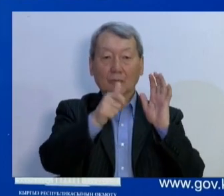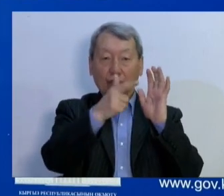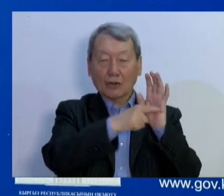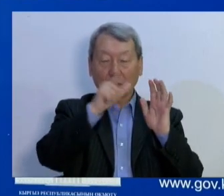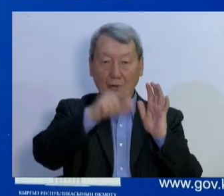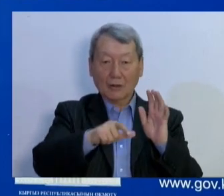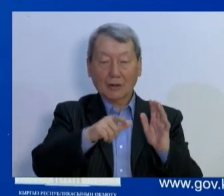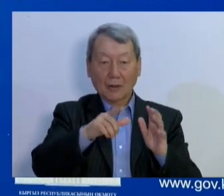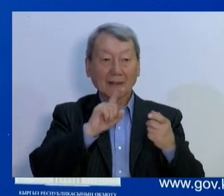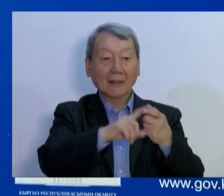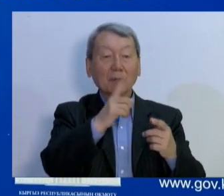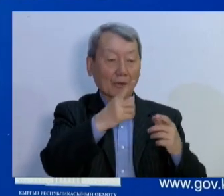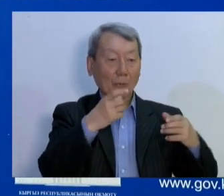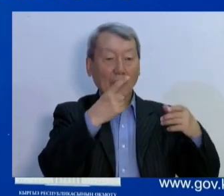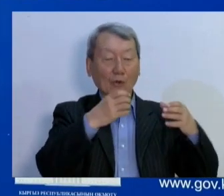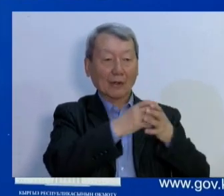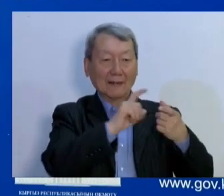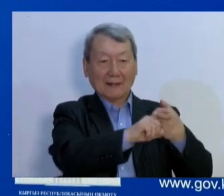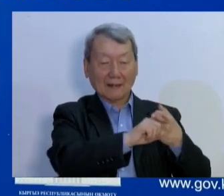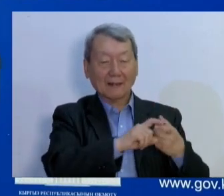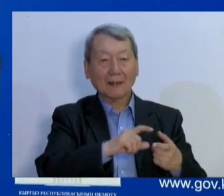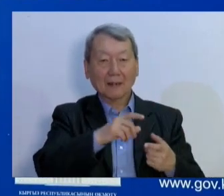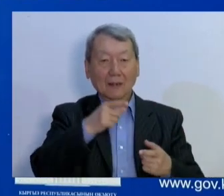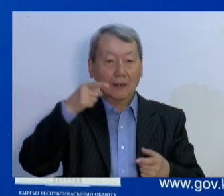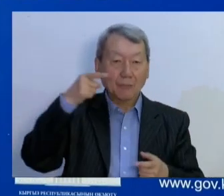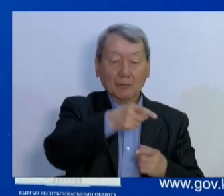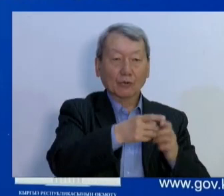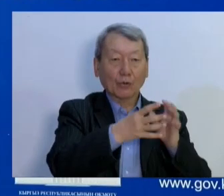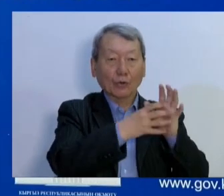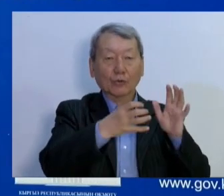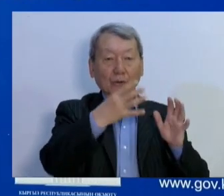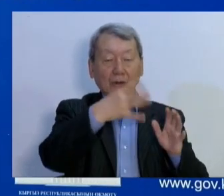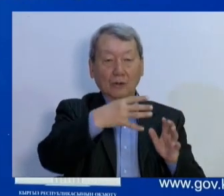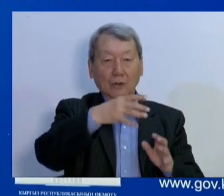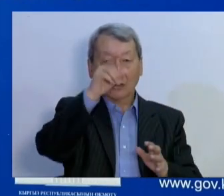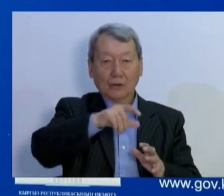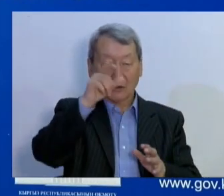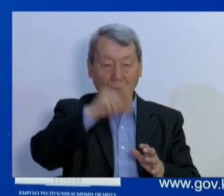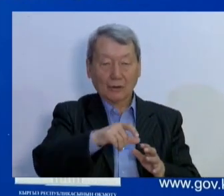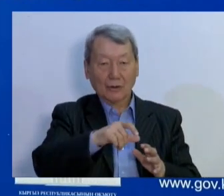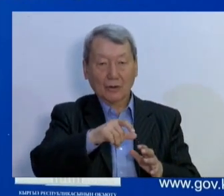8367нин жакын байланыштагысы биринчи категориядагы 1940 адам